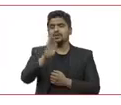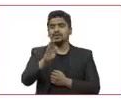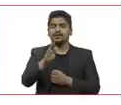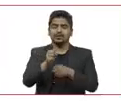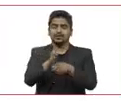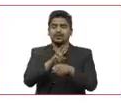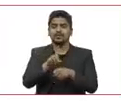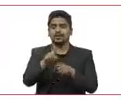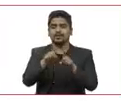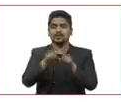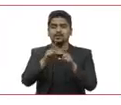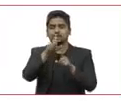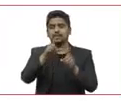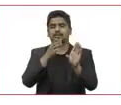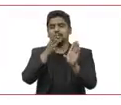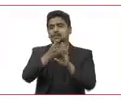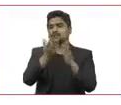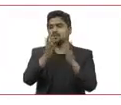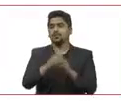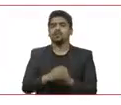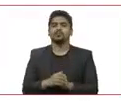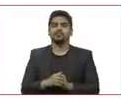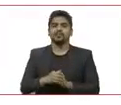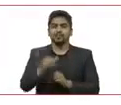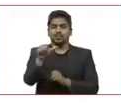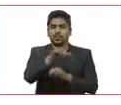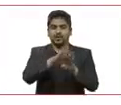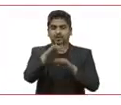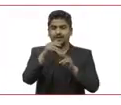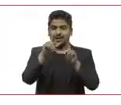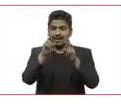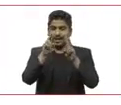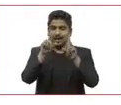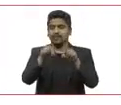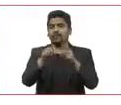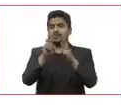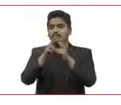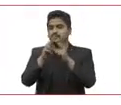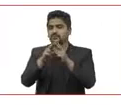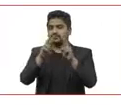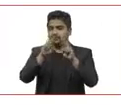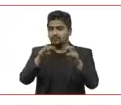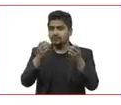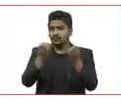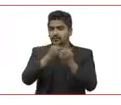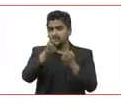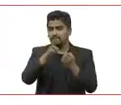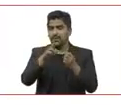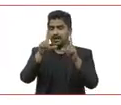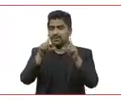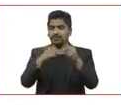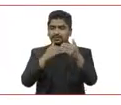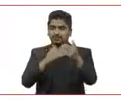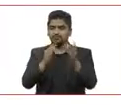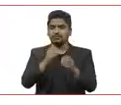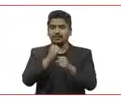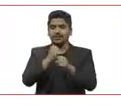हाम्रोमा प्रवेश गरिसकेको अवस्था छ। उहाँहरूलाई आवश्यक कन्ट्याक्ट ट्रेसिङ र आवश्यक कन्टेनमेन्टको काम हामी